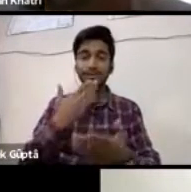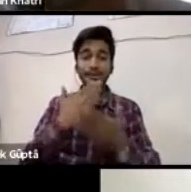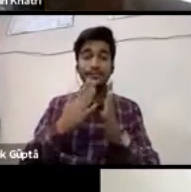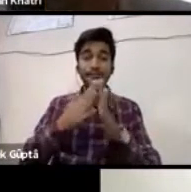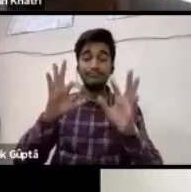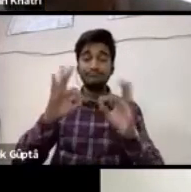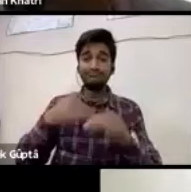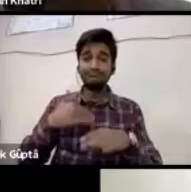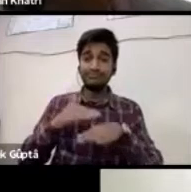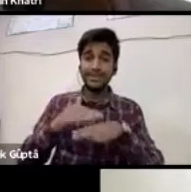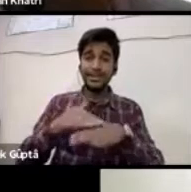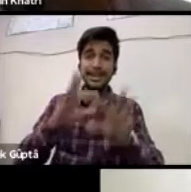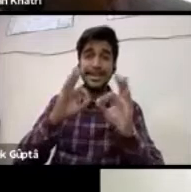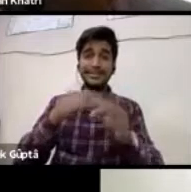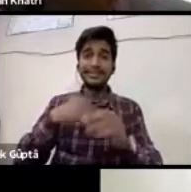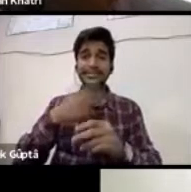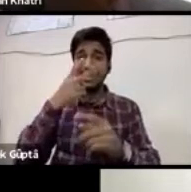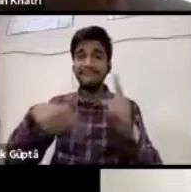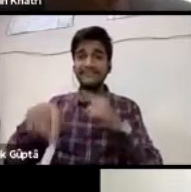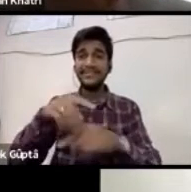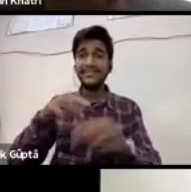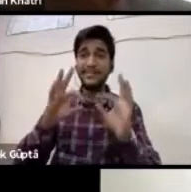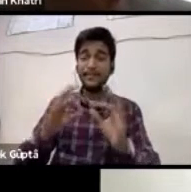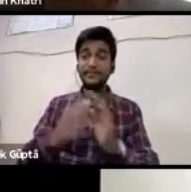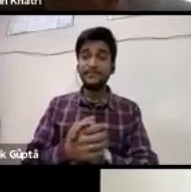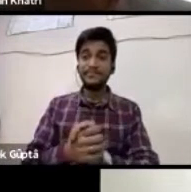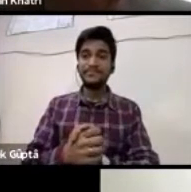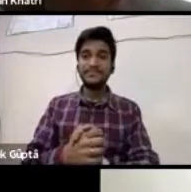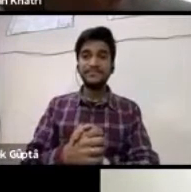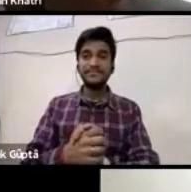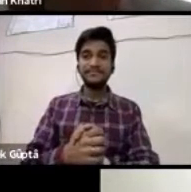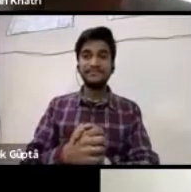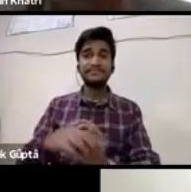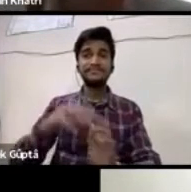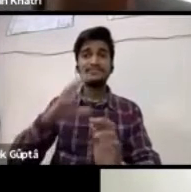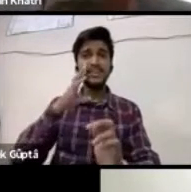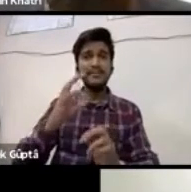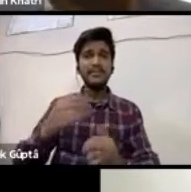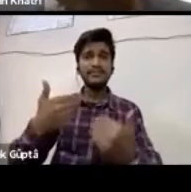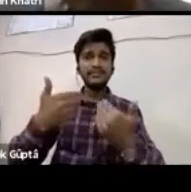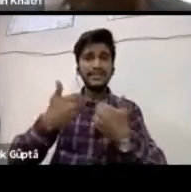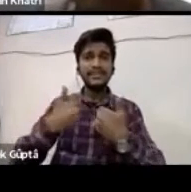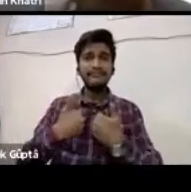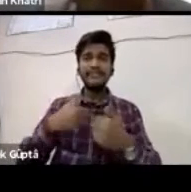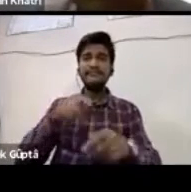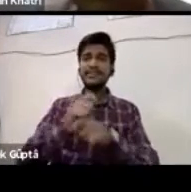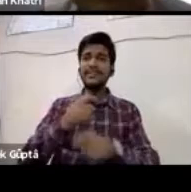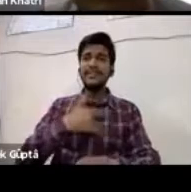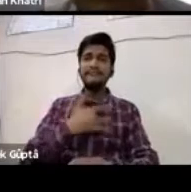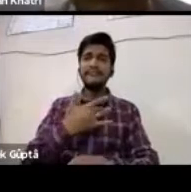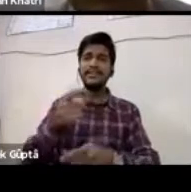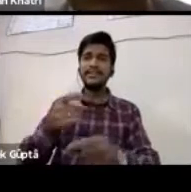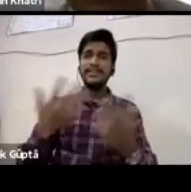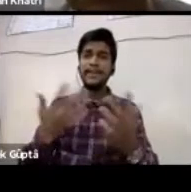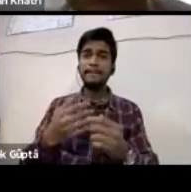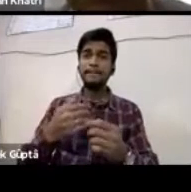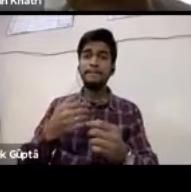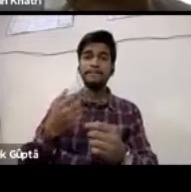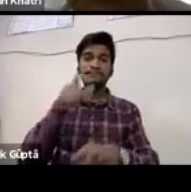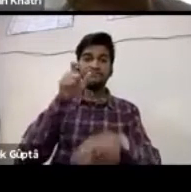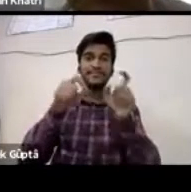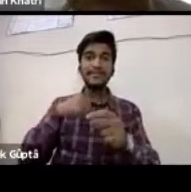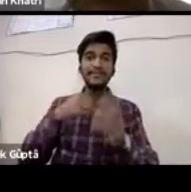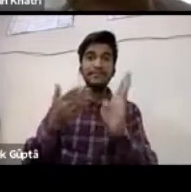experience, and I'm really overwhelmed ki maine jo apne earlier speakers se suna hai,